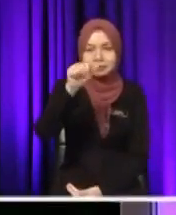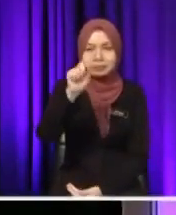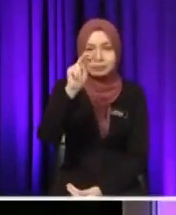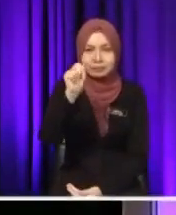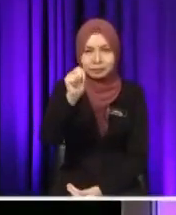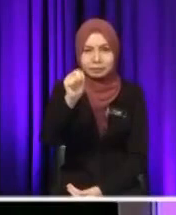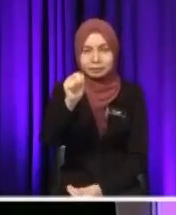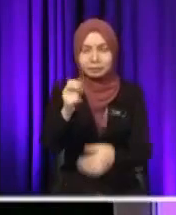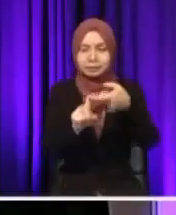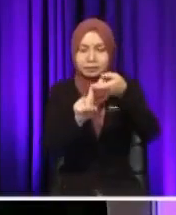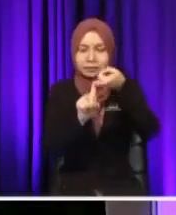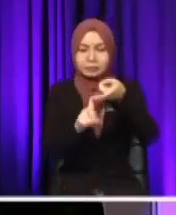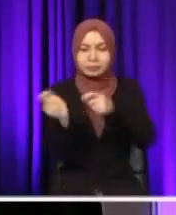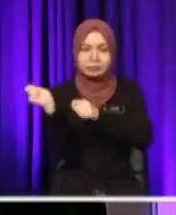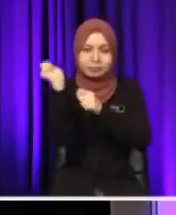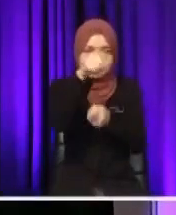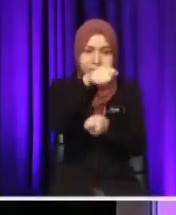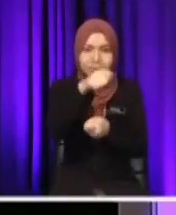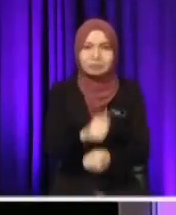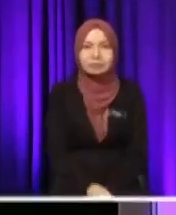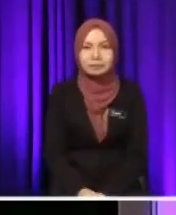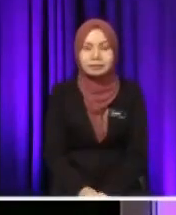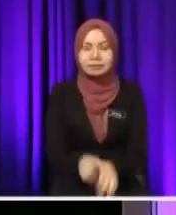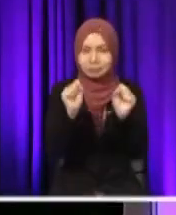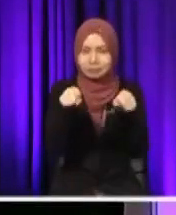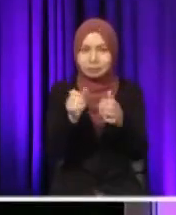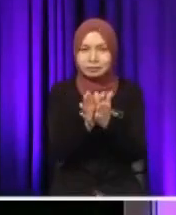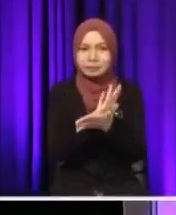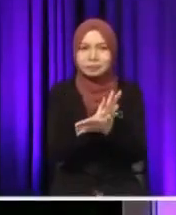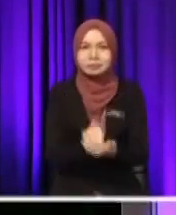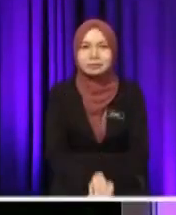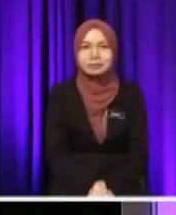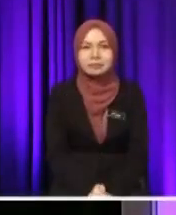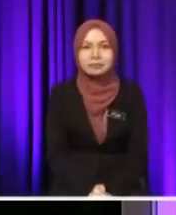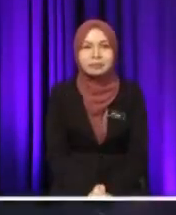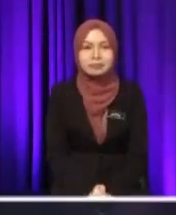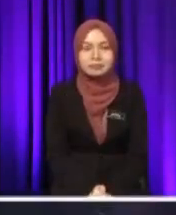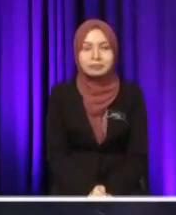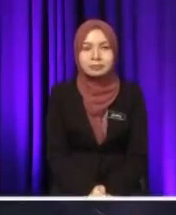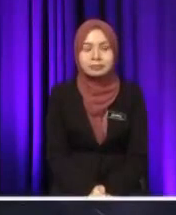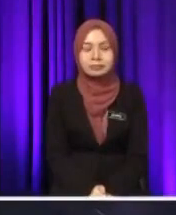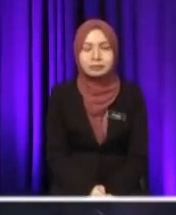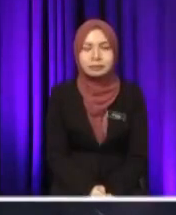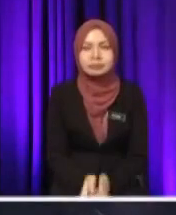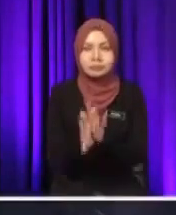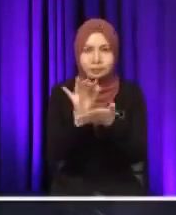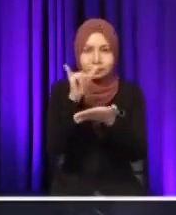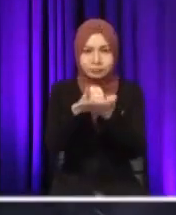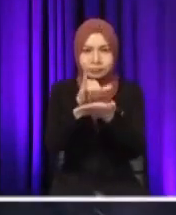ikan. Banyak sampai ke tahap itu penggunaan minyak sawit ini. Okey, baiklah. Jadi itu dia, kita dah